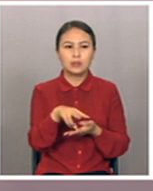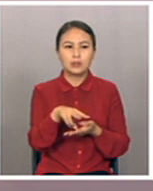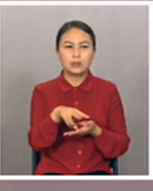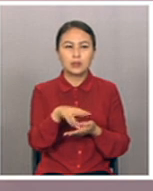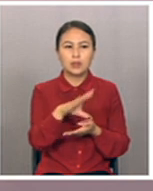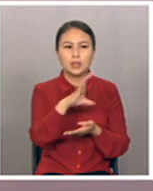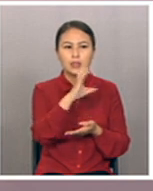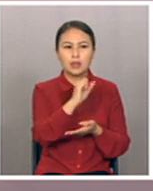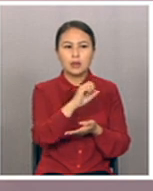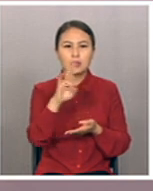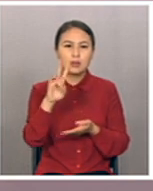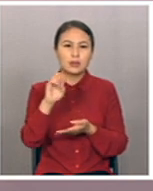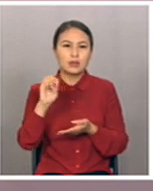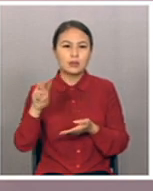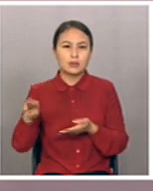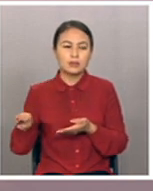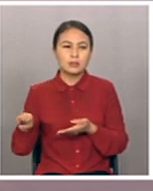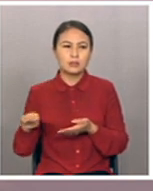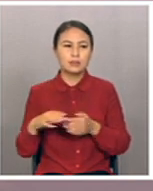Санат.